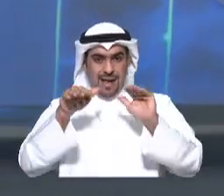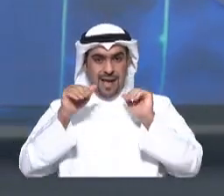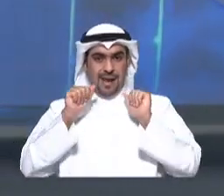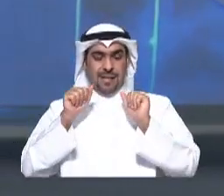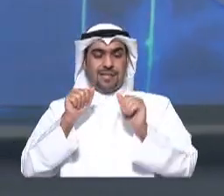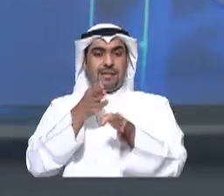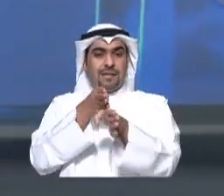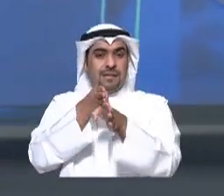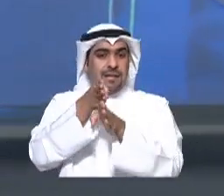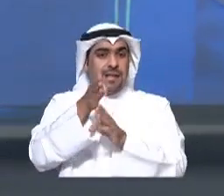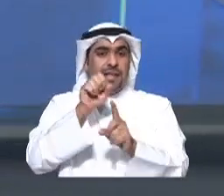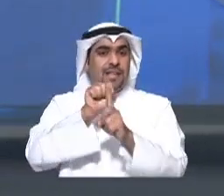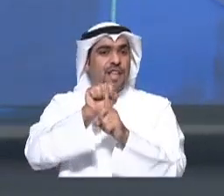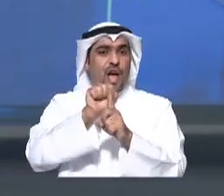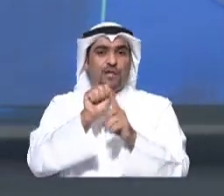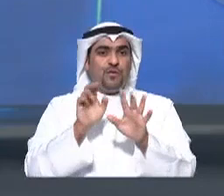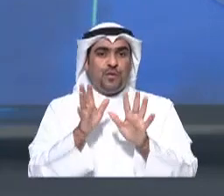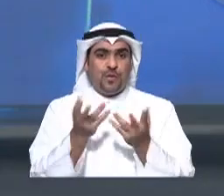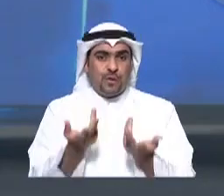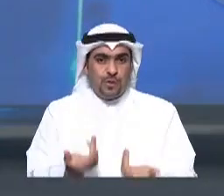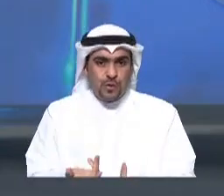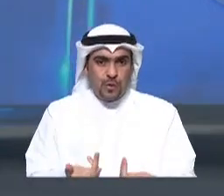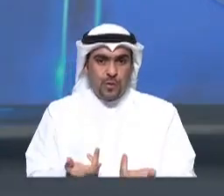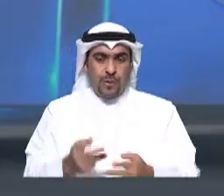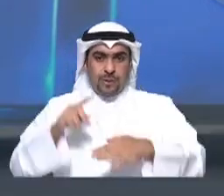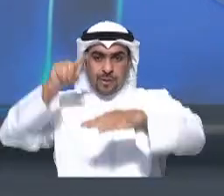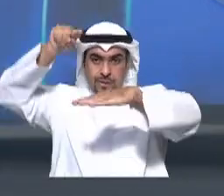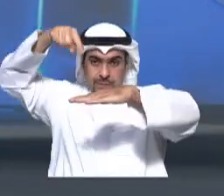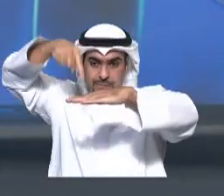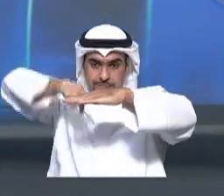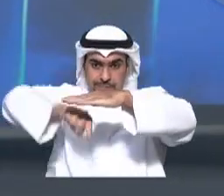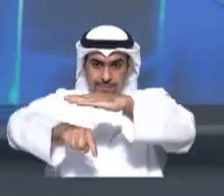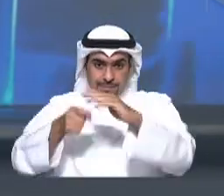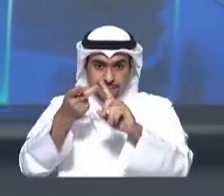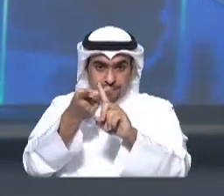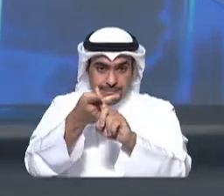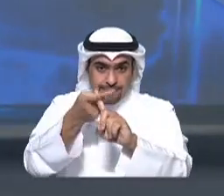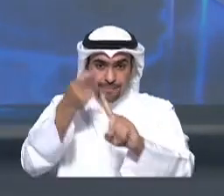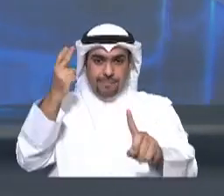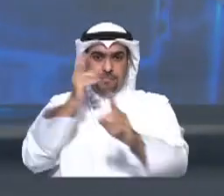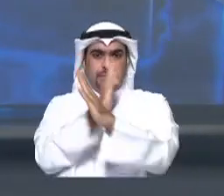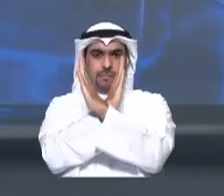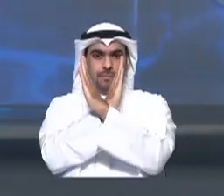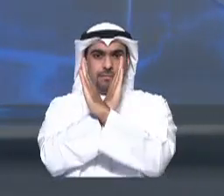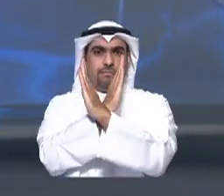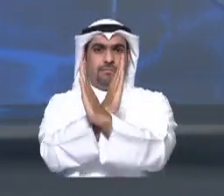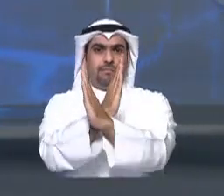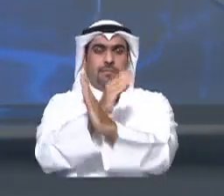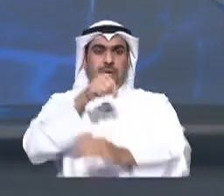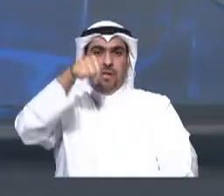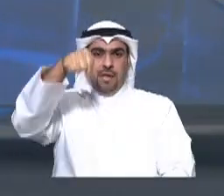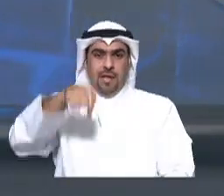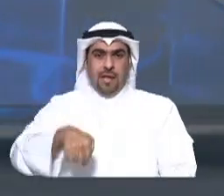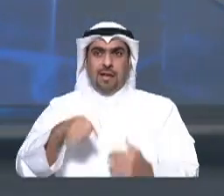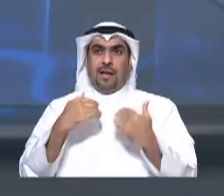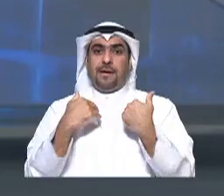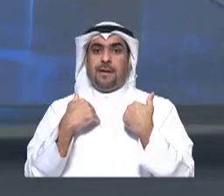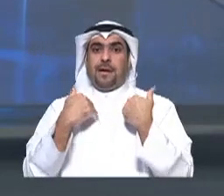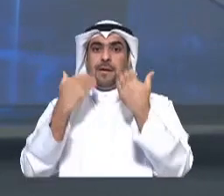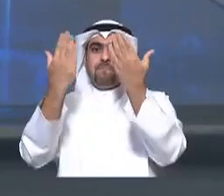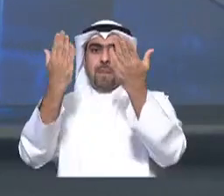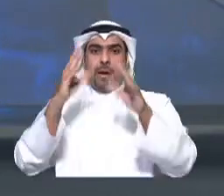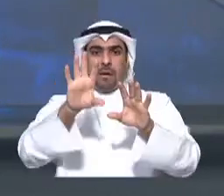والمجالات، وهذه المرة من خلال تصدرها المراكز الوظيفية في المنظمات العالمية